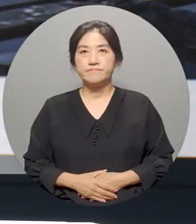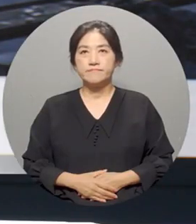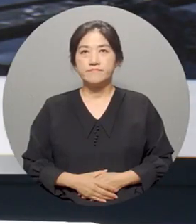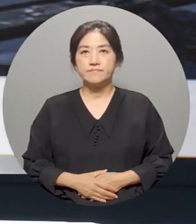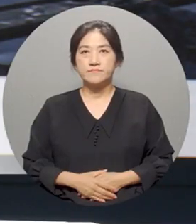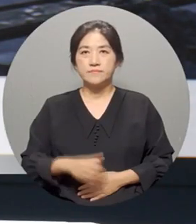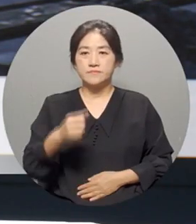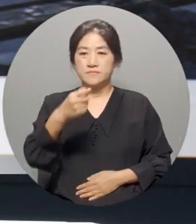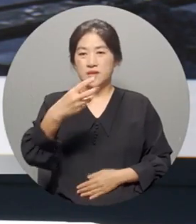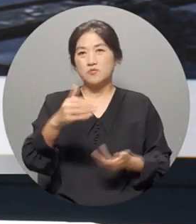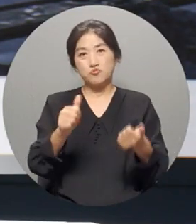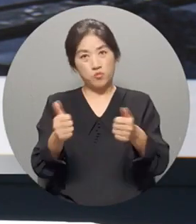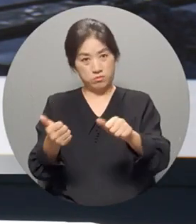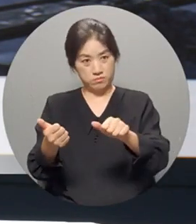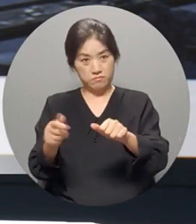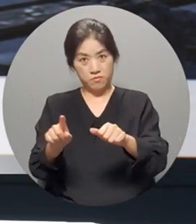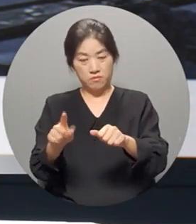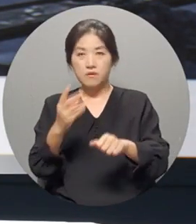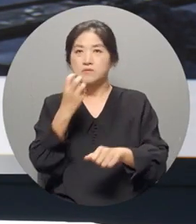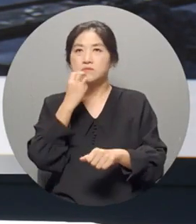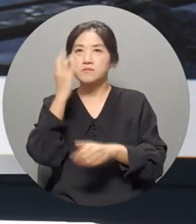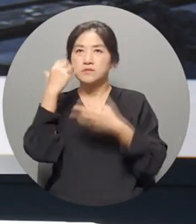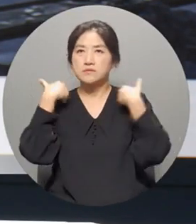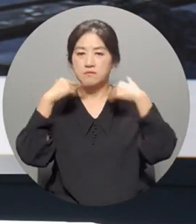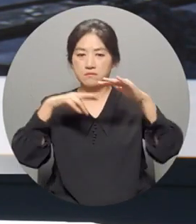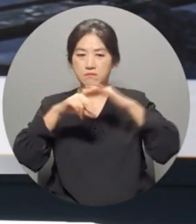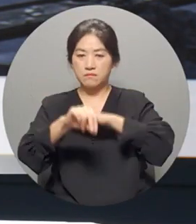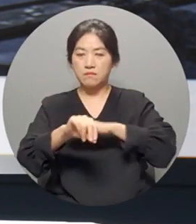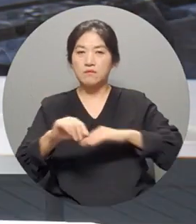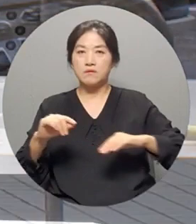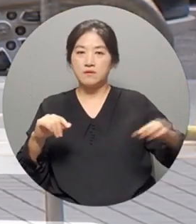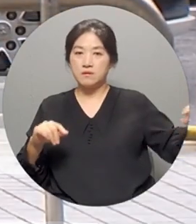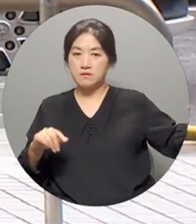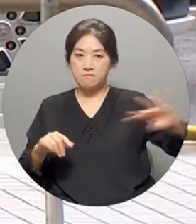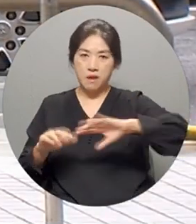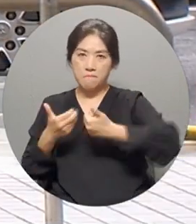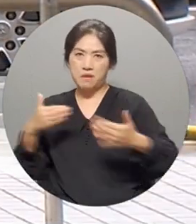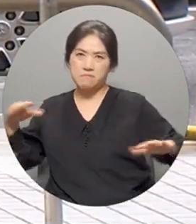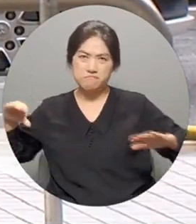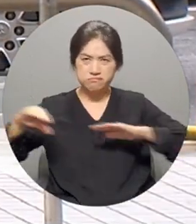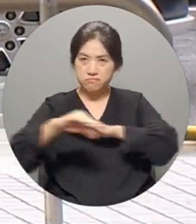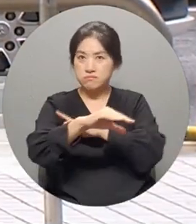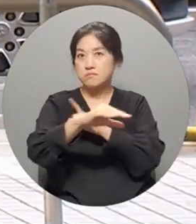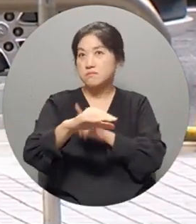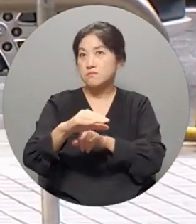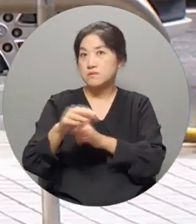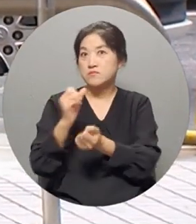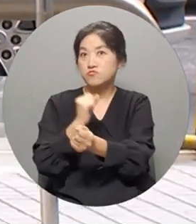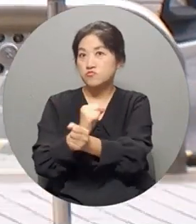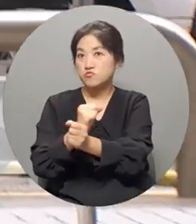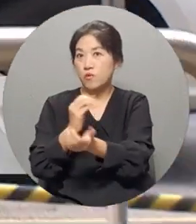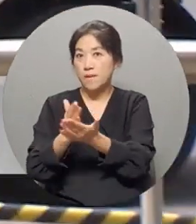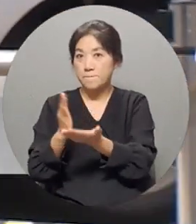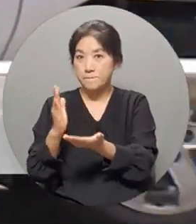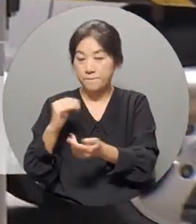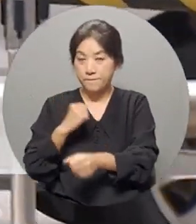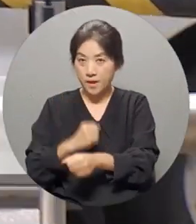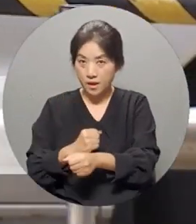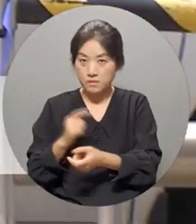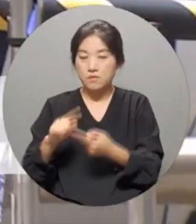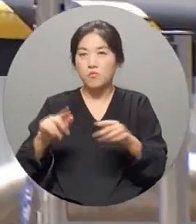아홉명의 사망자를 낸 서울시청역 역주행사고 가해 운전자에 대한 구속 여부가 이르면 오늘 오후